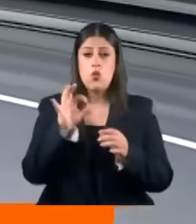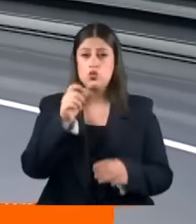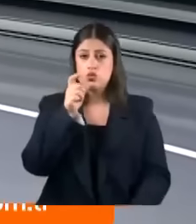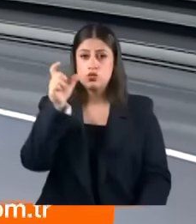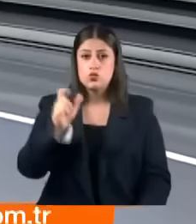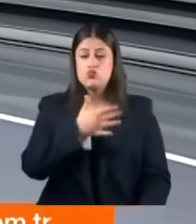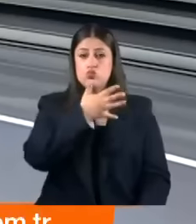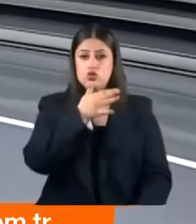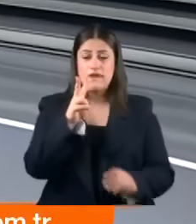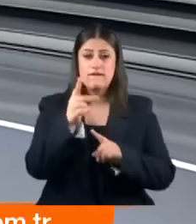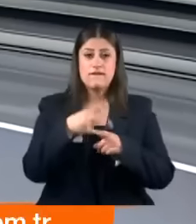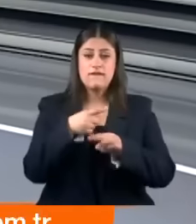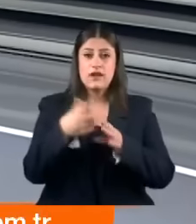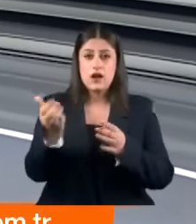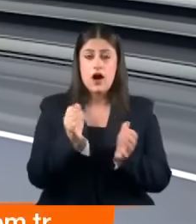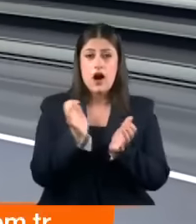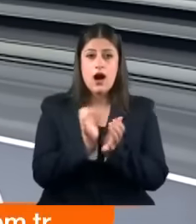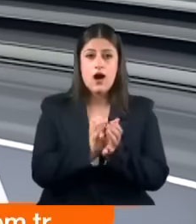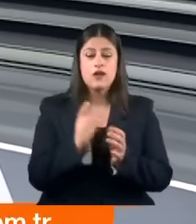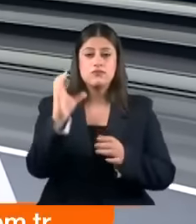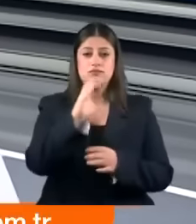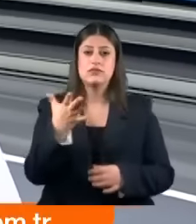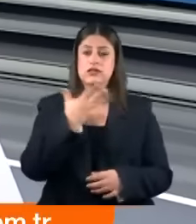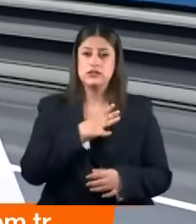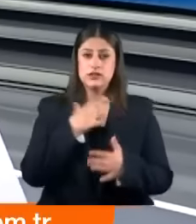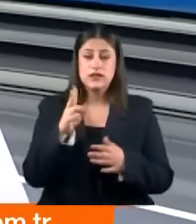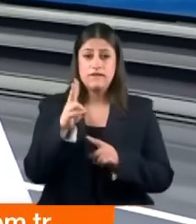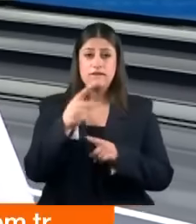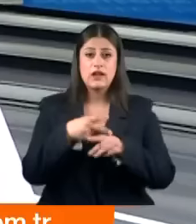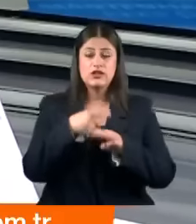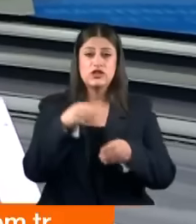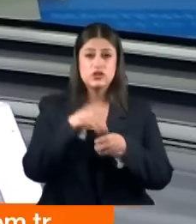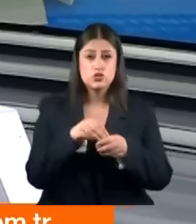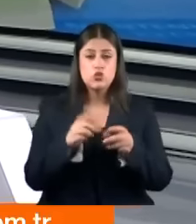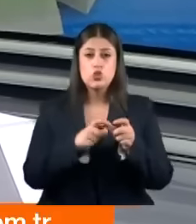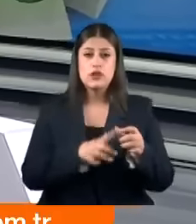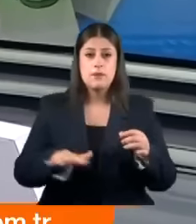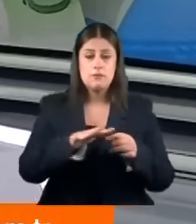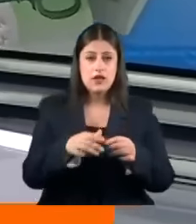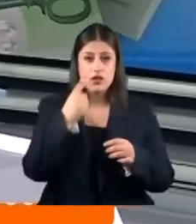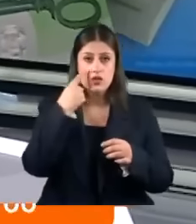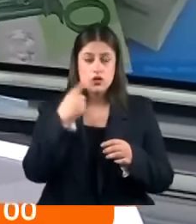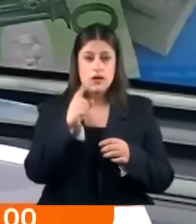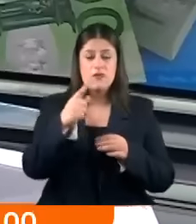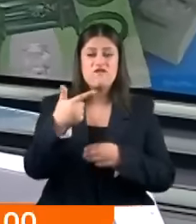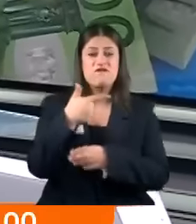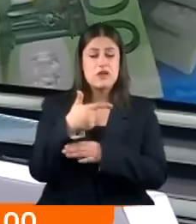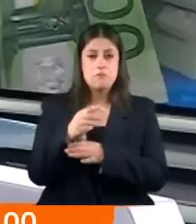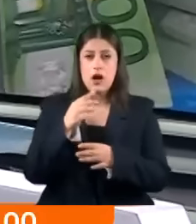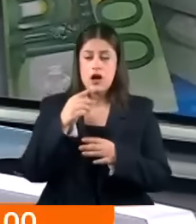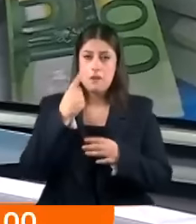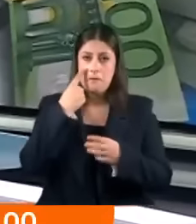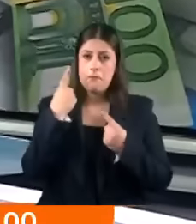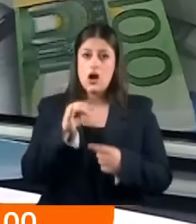Çankaya Bulgaristan vizesi alıp ailesiyle Balkanlar turuna çıkmak istedi. Vize için sosyal medya üzerinden bir firmaya ulaştı. Ağustos